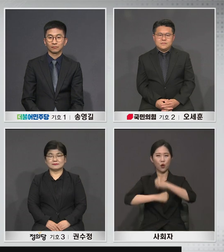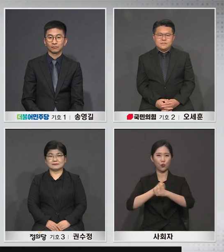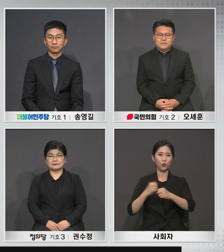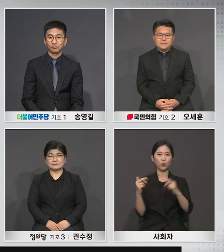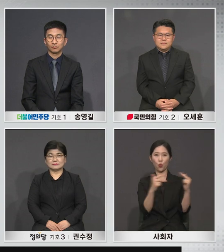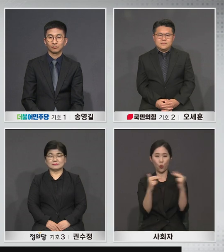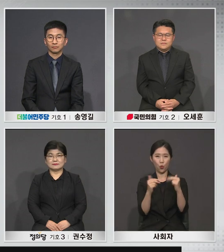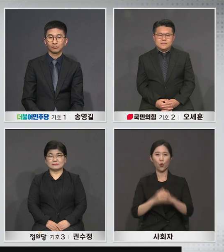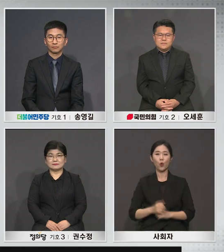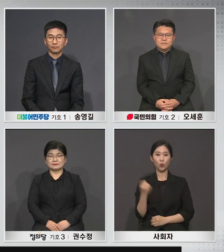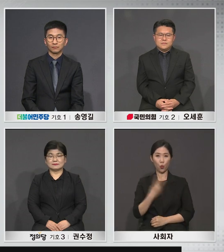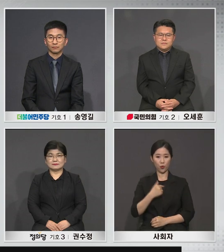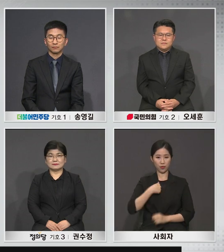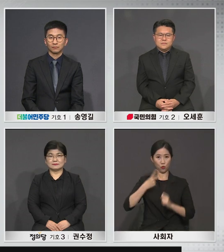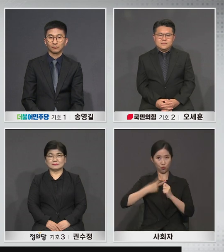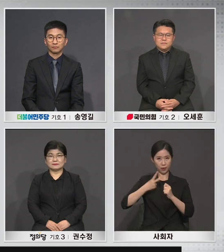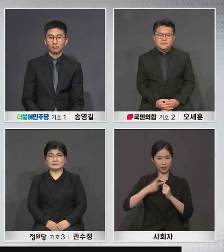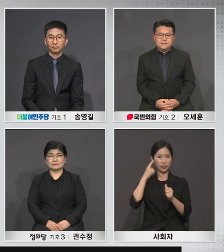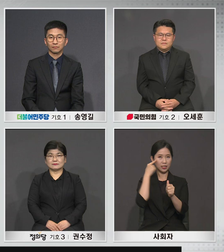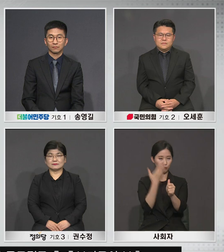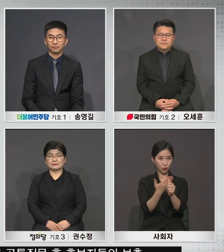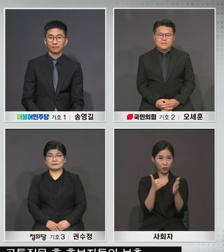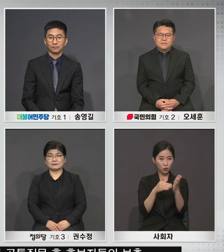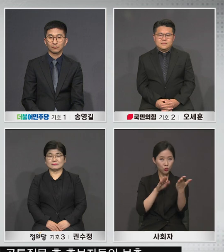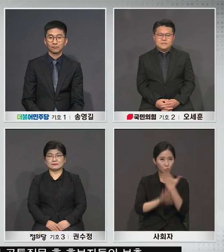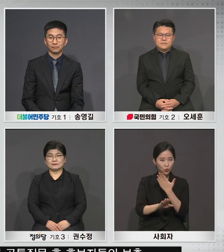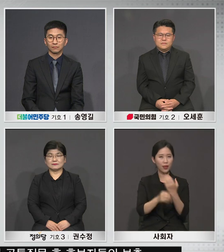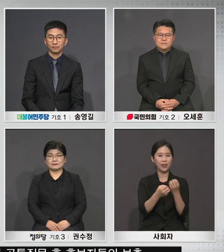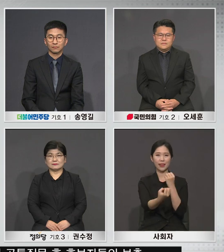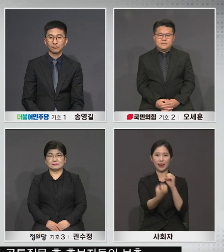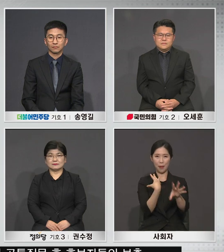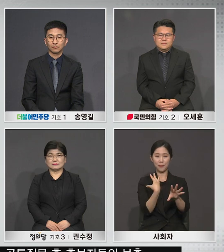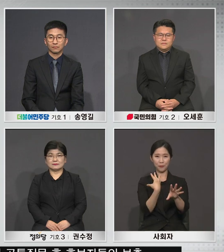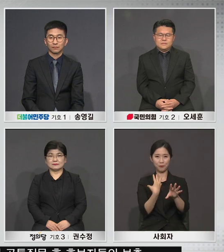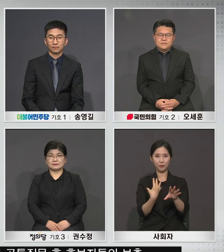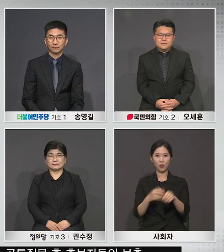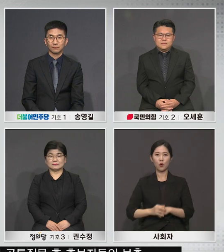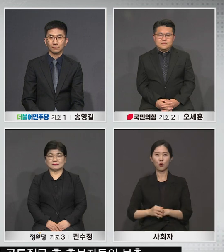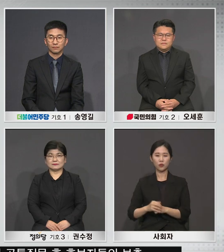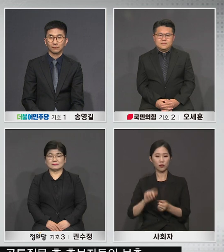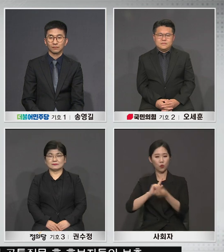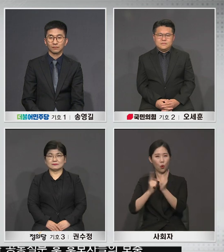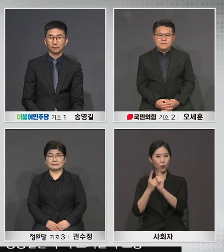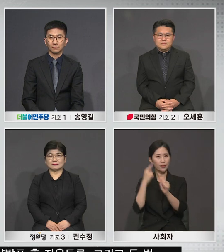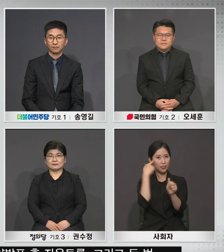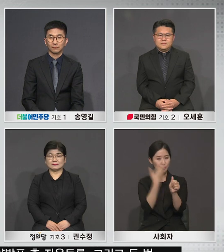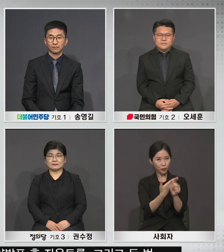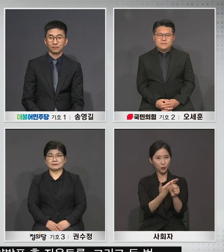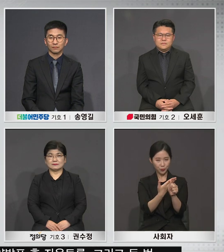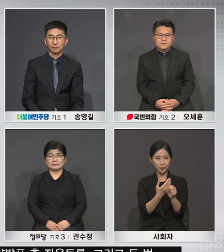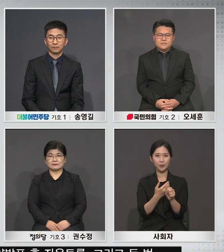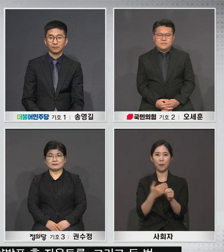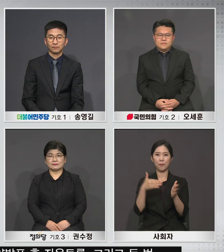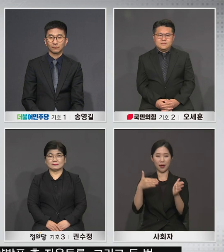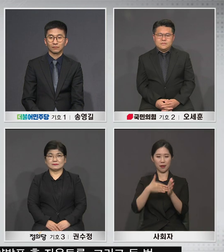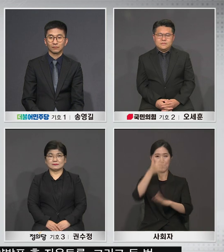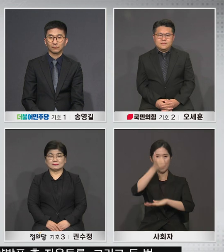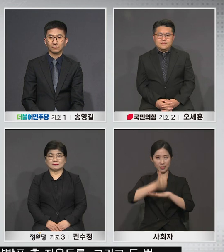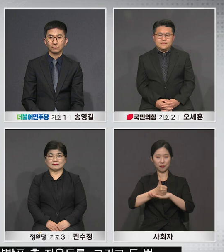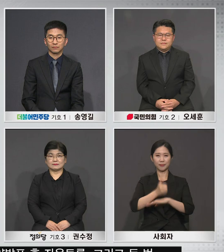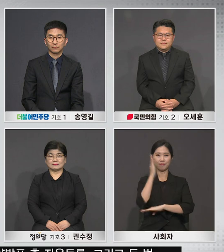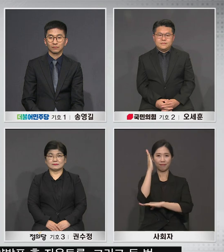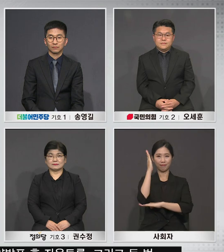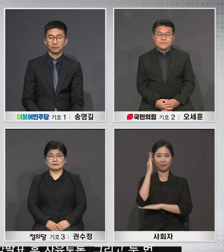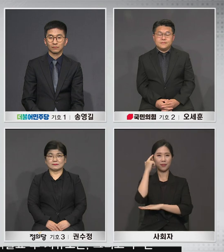사회자 공통질문 후 후보자들의 보충질문과 답변, 그리고 마무리 발언으로 이어집니다. 3분의 후보자를